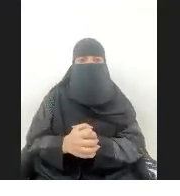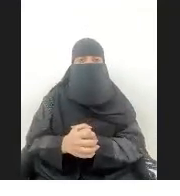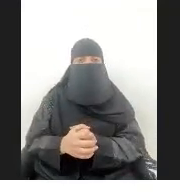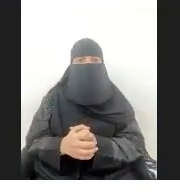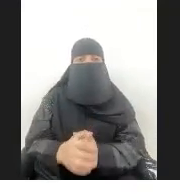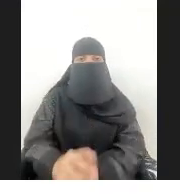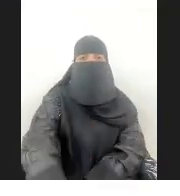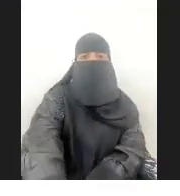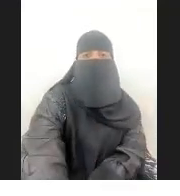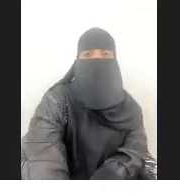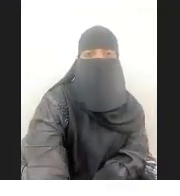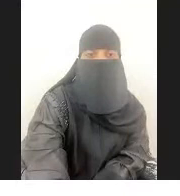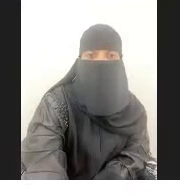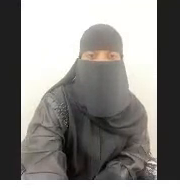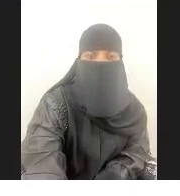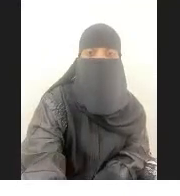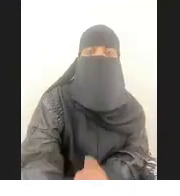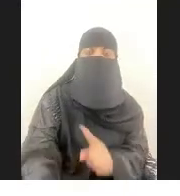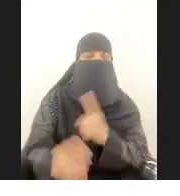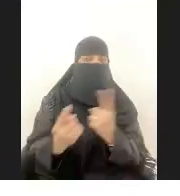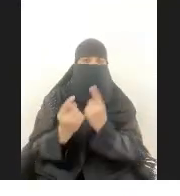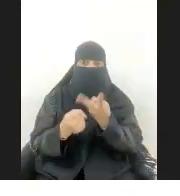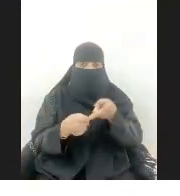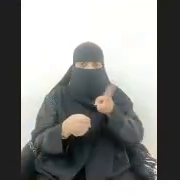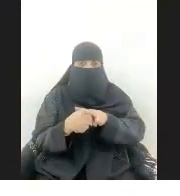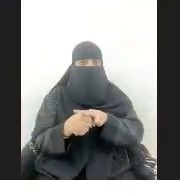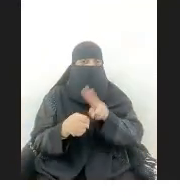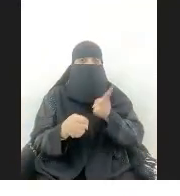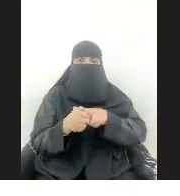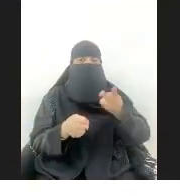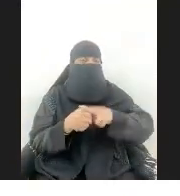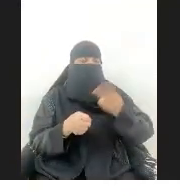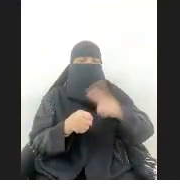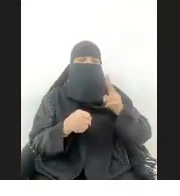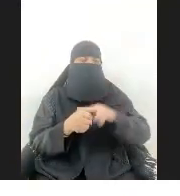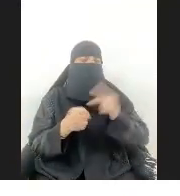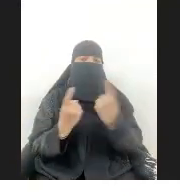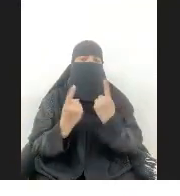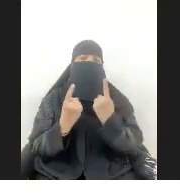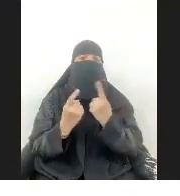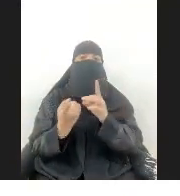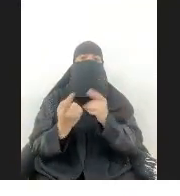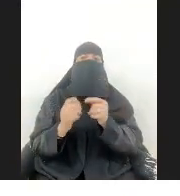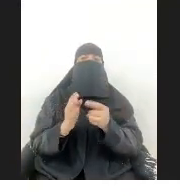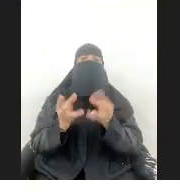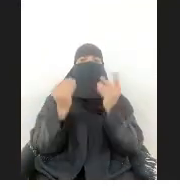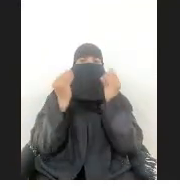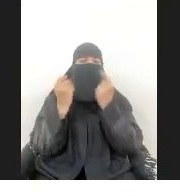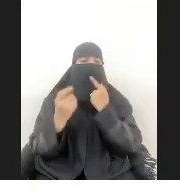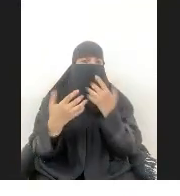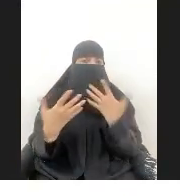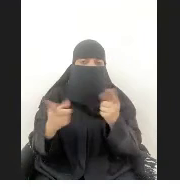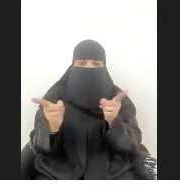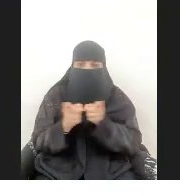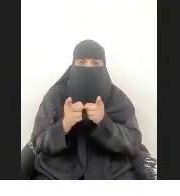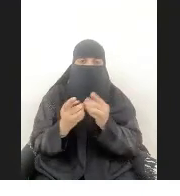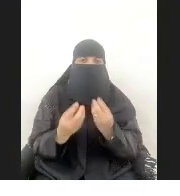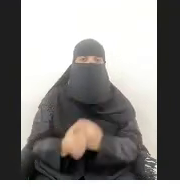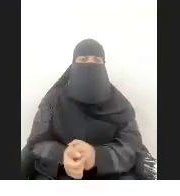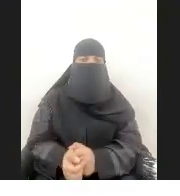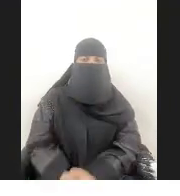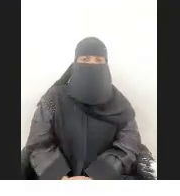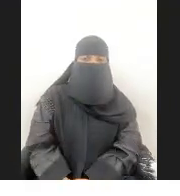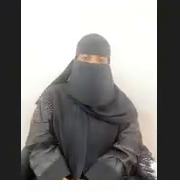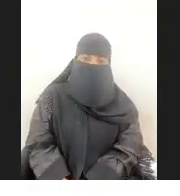مع احتمالية التكرار، لأنه أصلاً هو محتوى صغير، فهو المتعلم قادر على أن يكرره في كل مرة هو محتاجها.